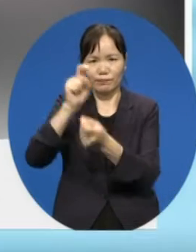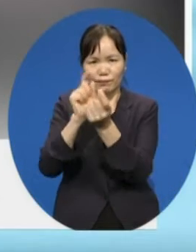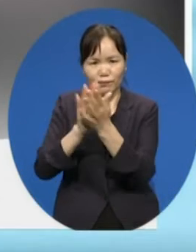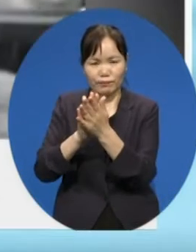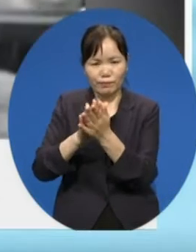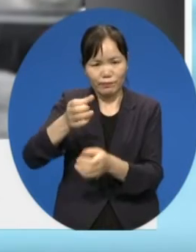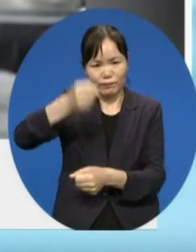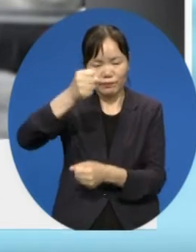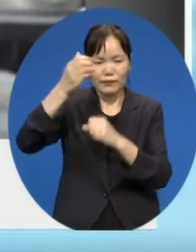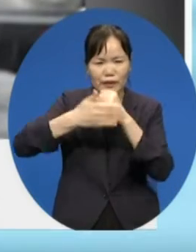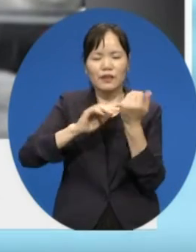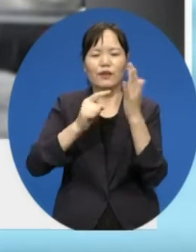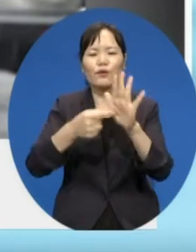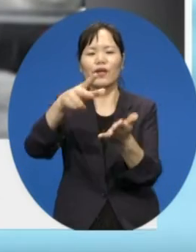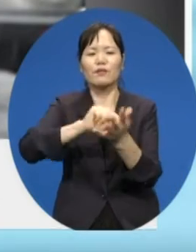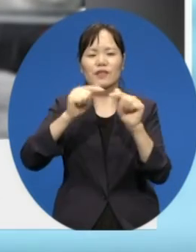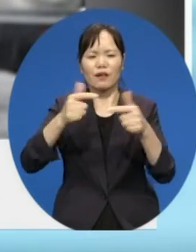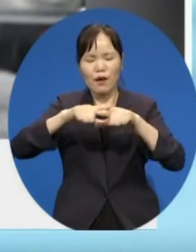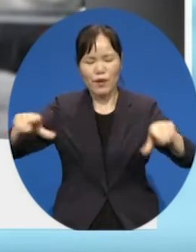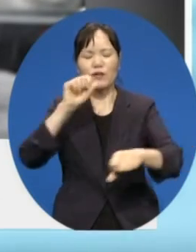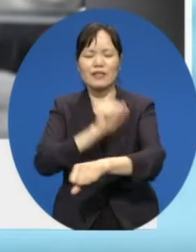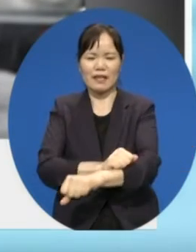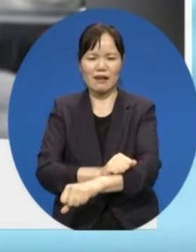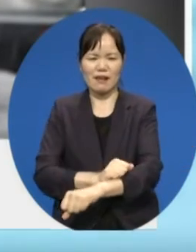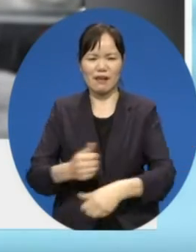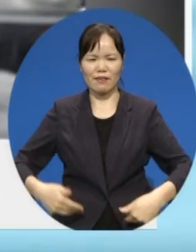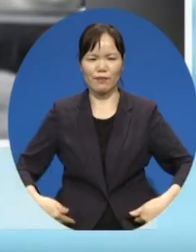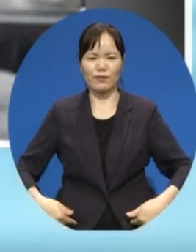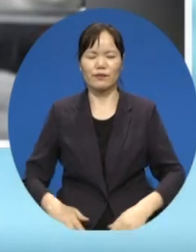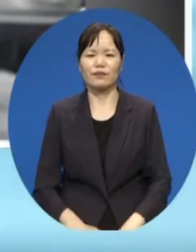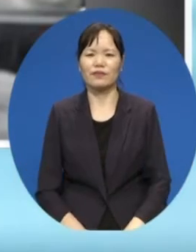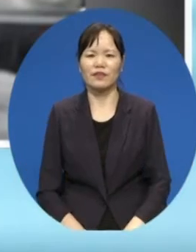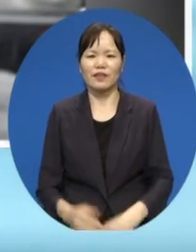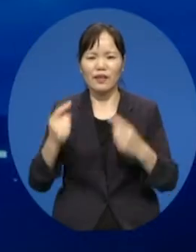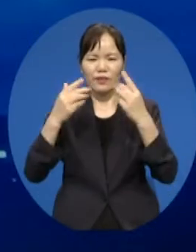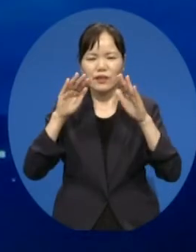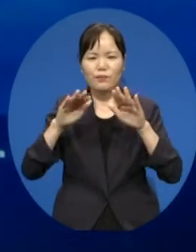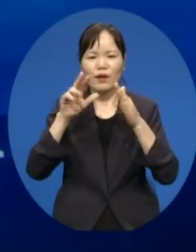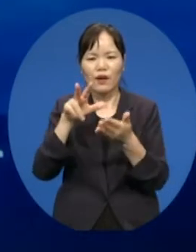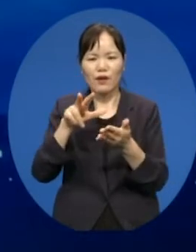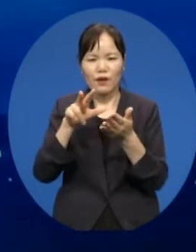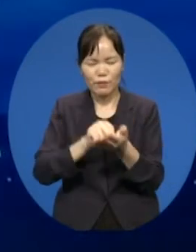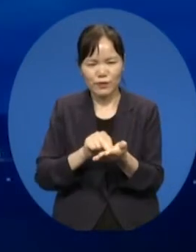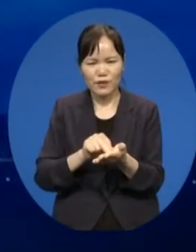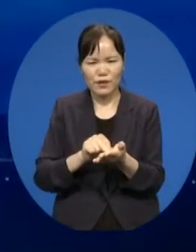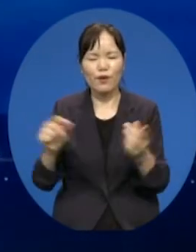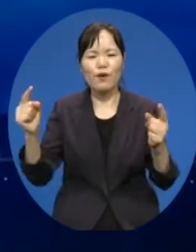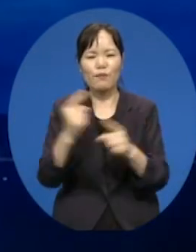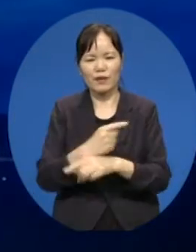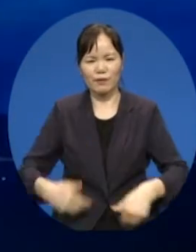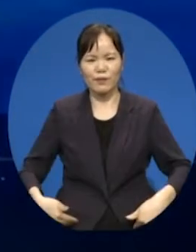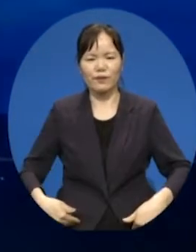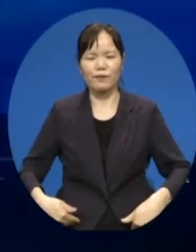사진을 공개하고 이게 문제가 아니라 평소에 잘해야 된다, 그런 생각이 듭니다. 확실히 이번 일을 계기로 해서 확 달라져야 되는 것은